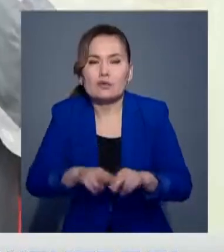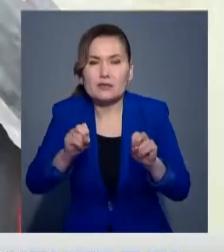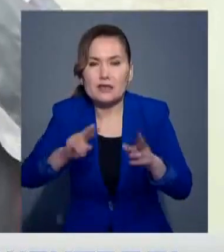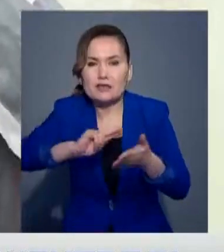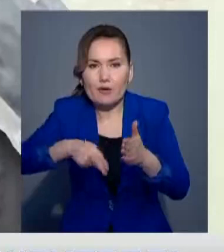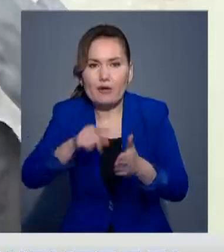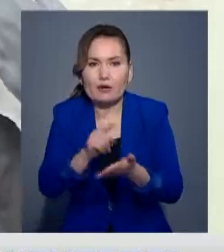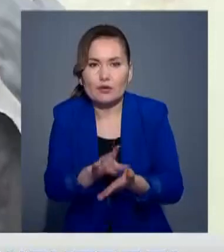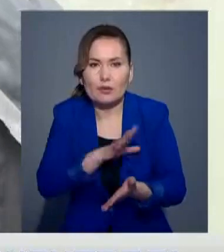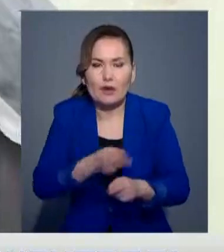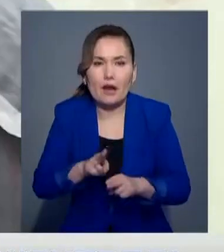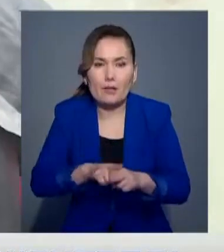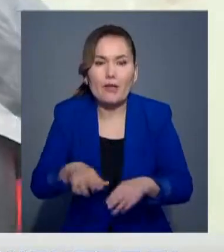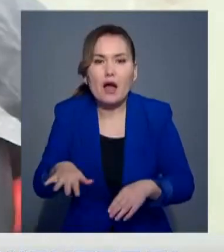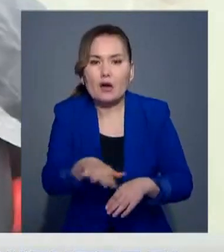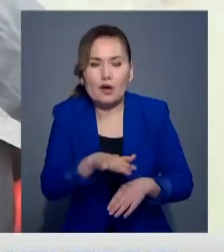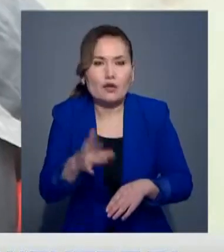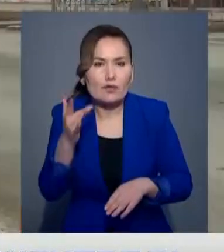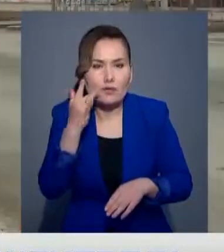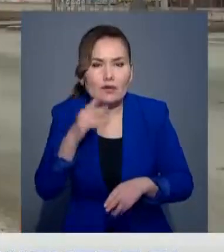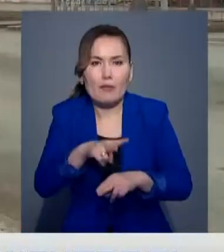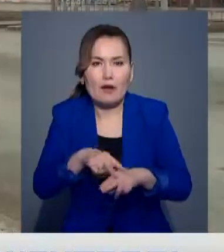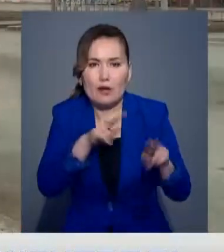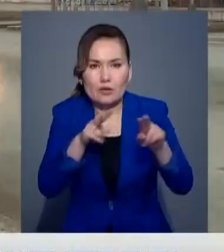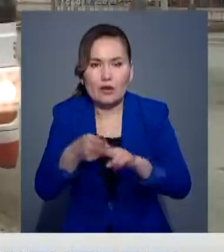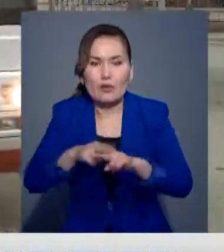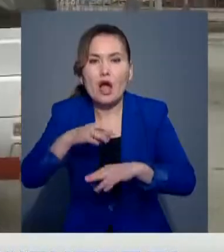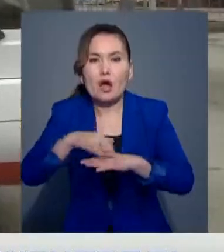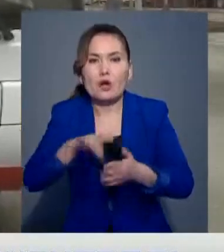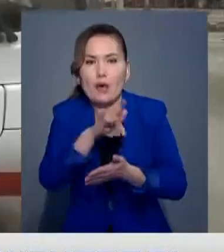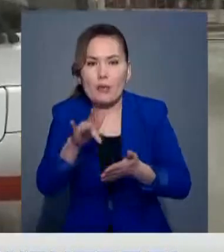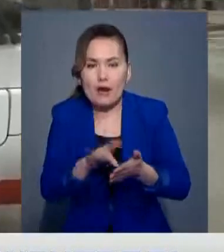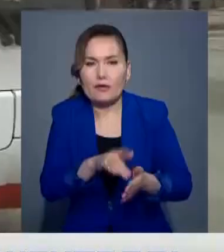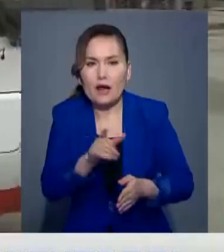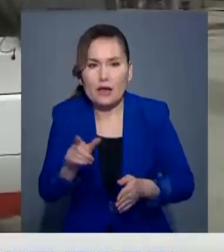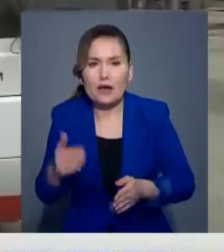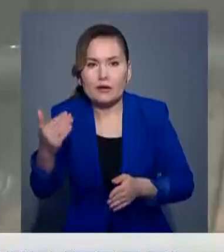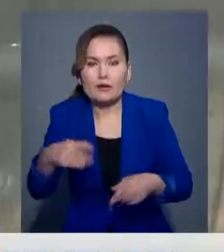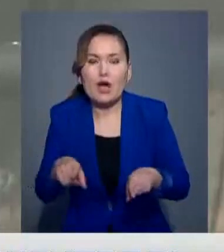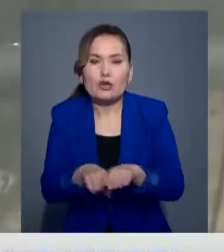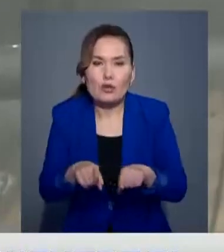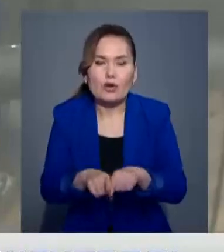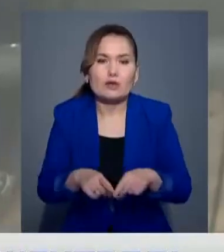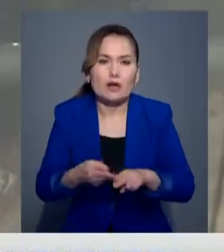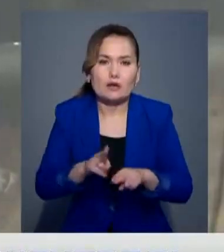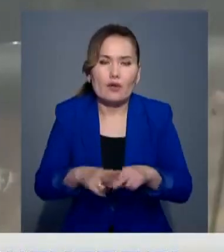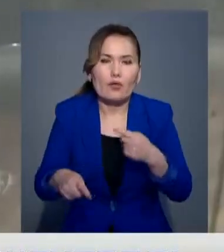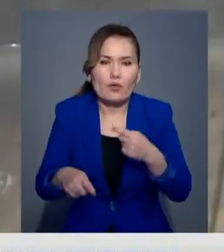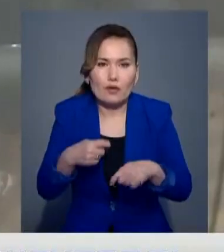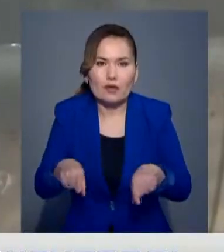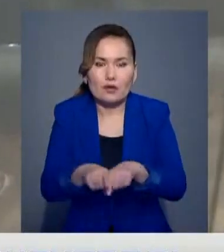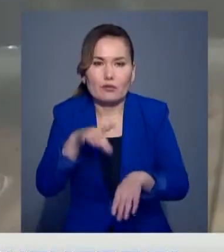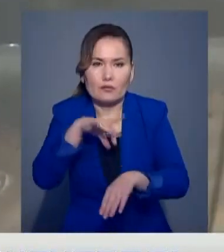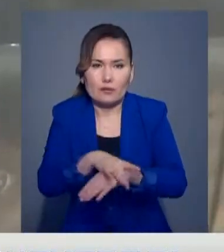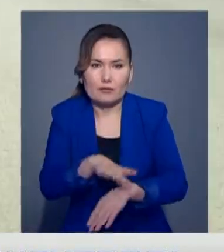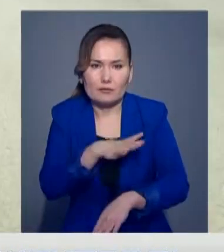болады. Оның өзінде де өңірлік штабқа тіркелуі тиіс. Алайда көкшелу тауықтардың арасында әлі мұндай шектеулерді білмейтіндер де